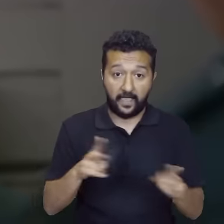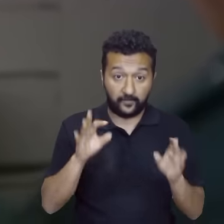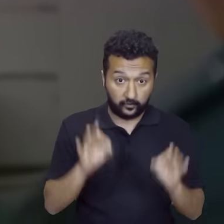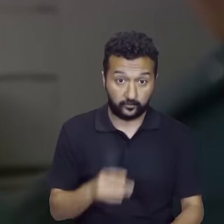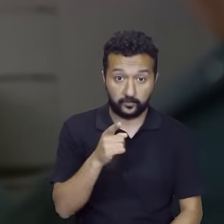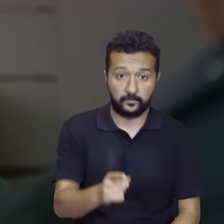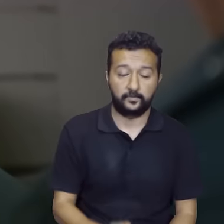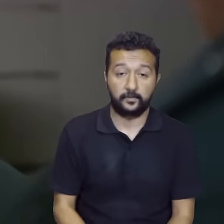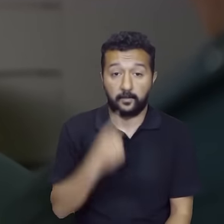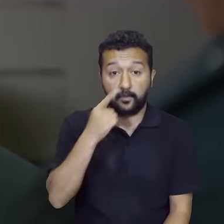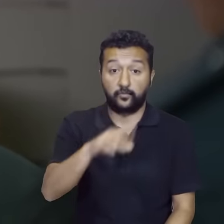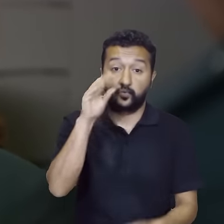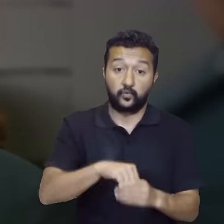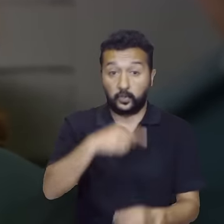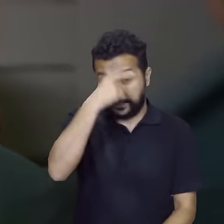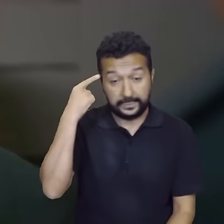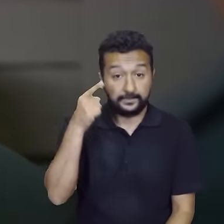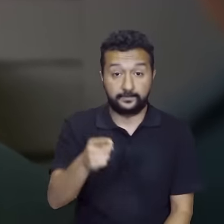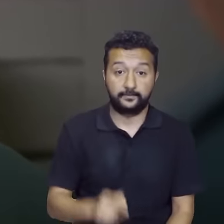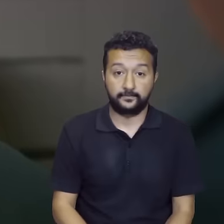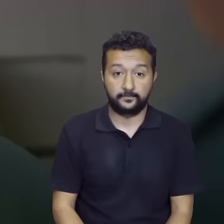musun? Bak, bu son şansın.